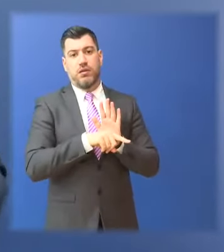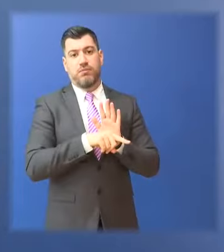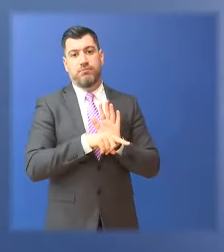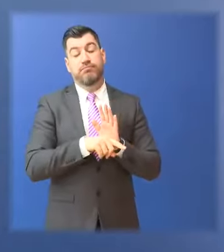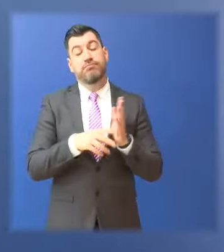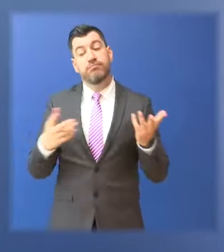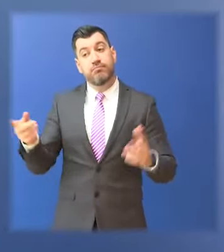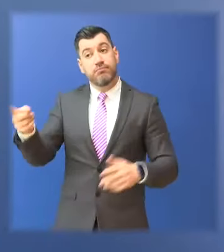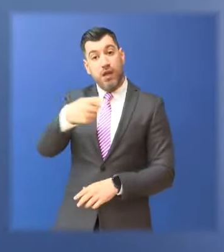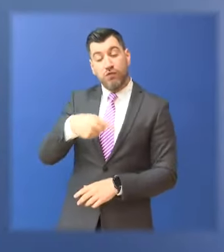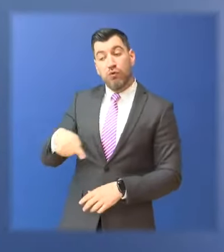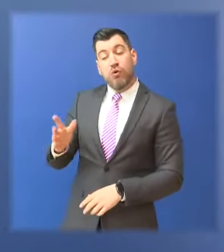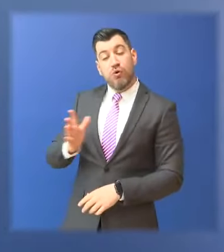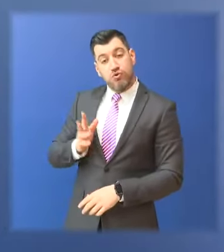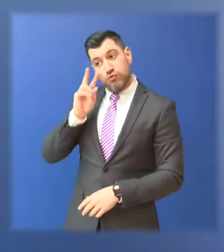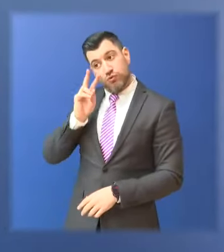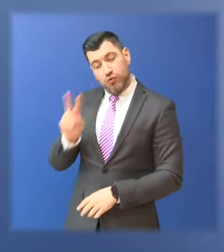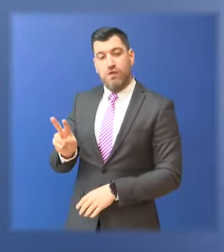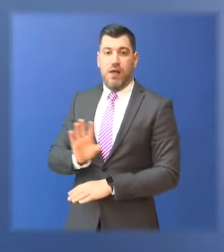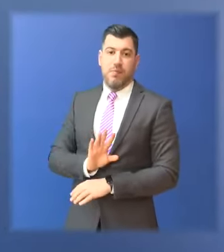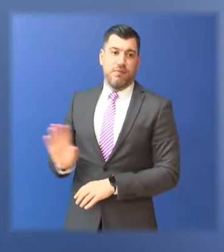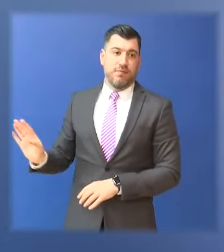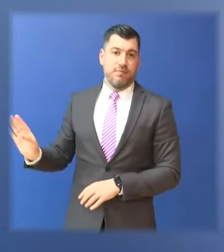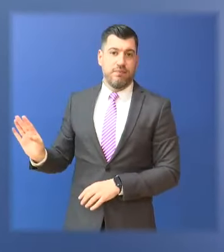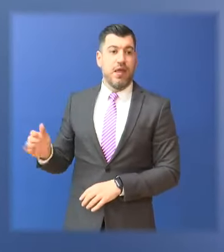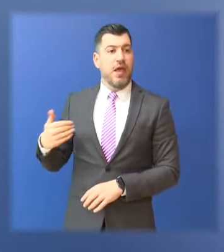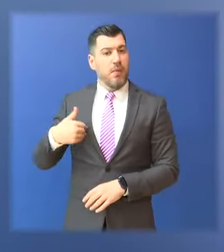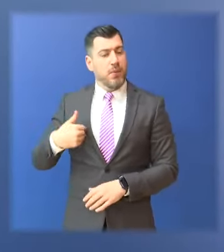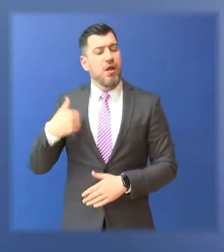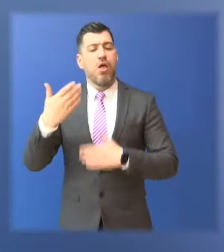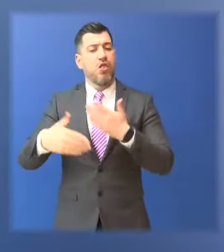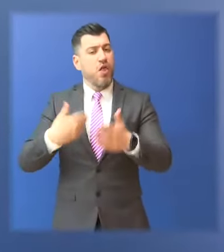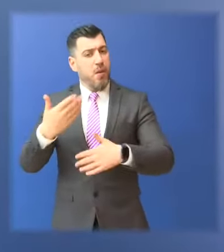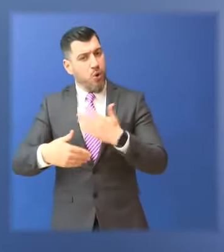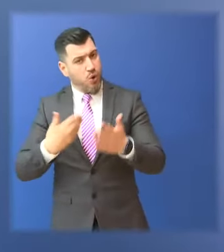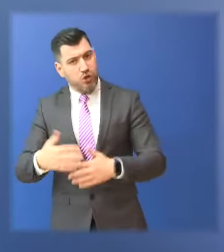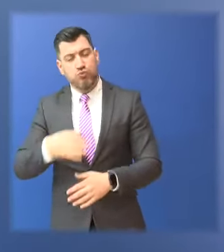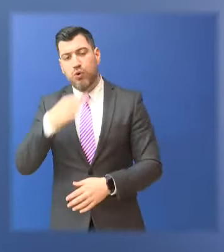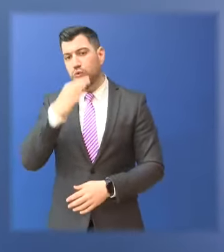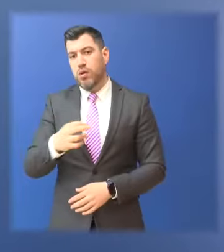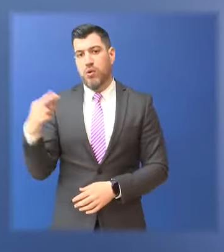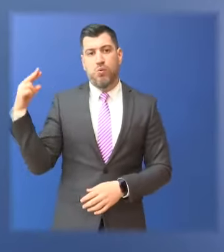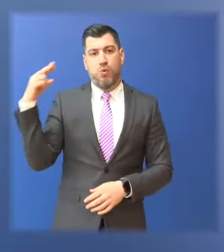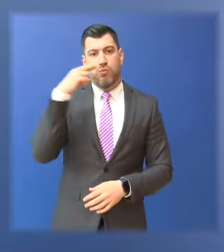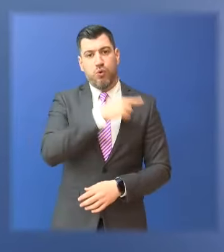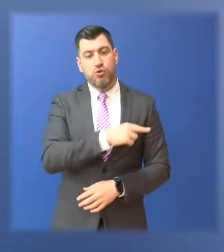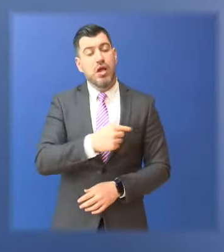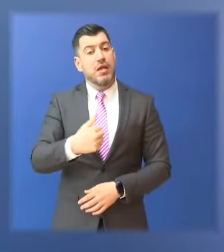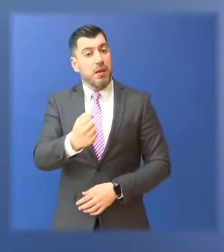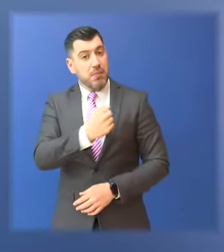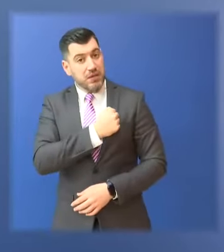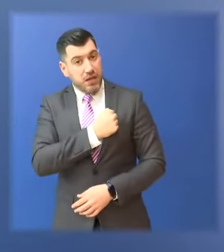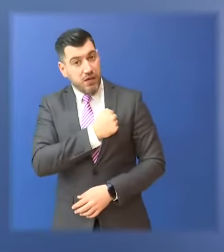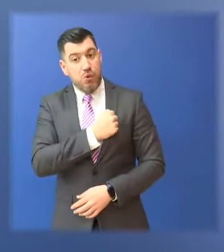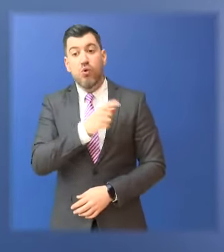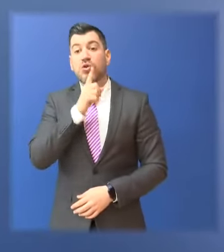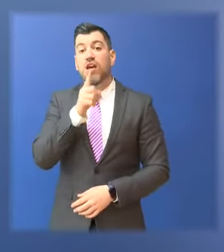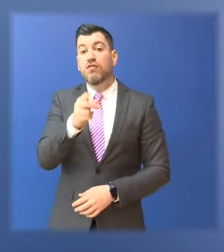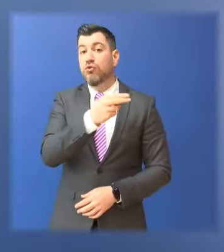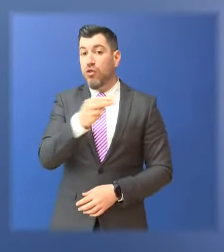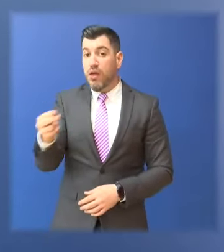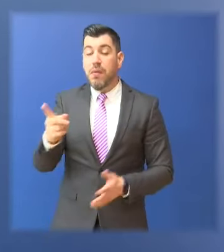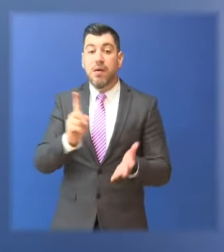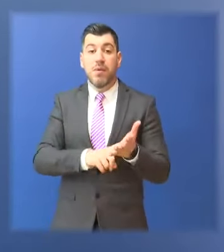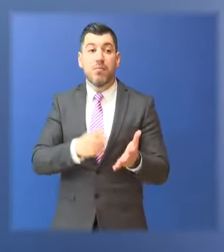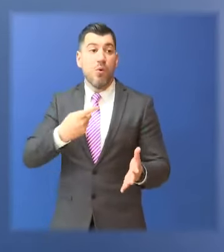πολίτες. Πάση περιπτώσει, εμείς θα προχωρήσουμε σε αυτή την πρωτοβουλία, όπως περιέγραψε χθες ο Πρωθυπουργός, πιστεύοντας ότι είναι ένα θέμα που πρέπει να ενώσει και αυτό